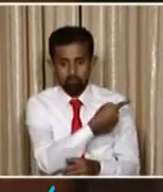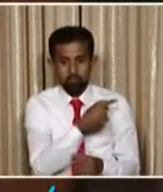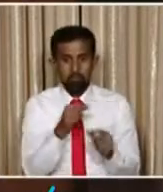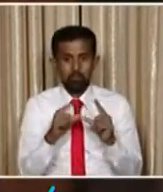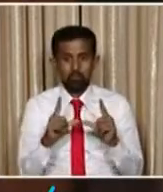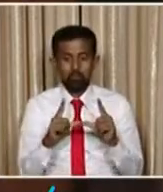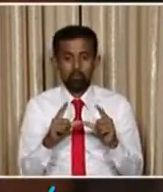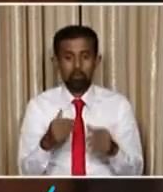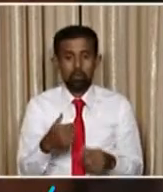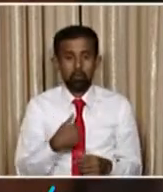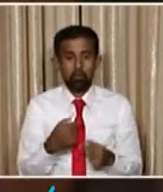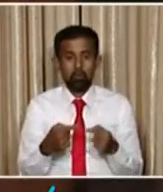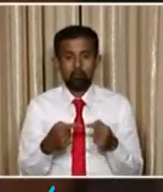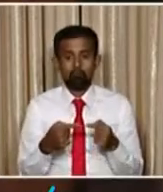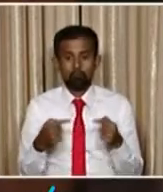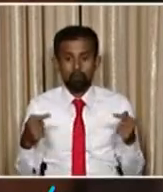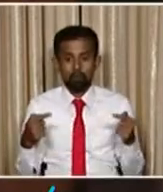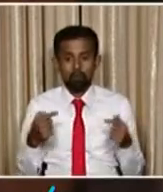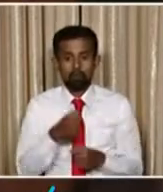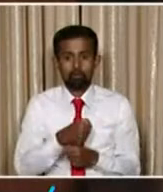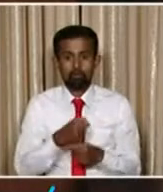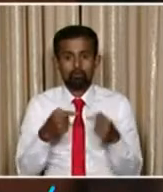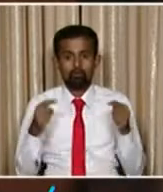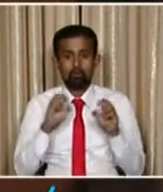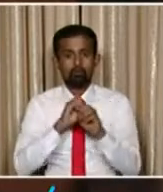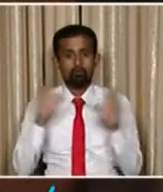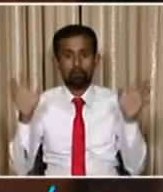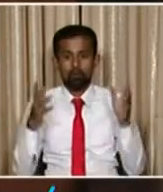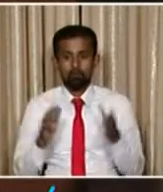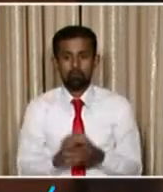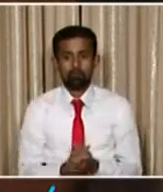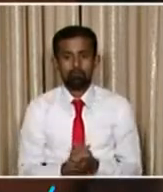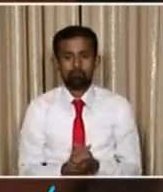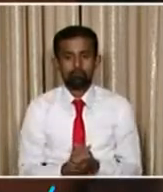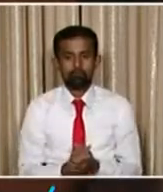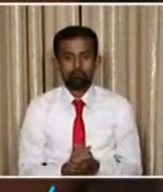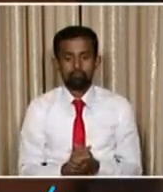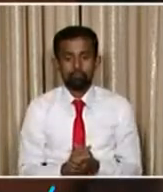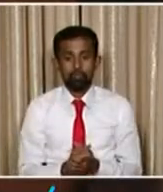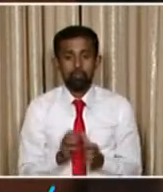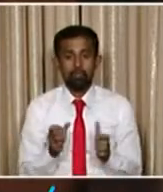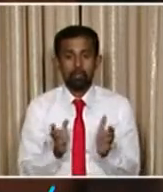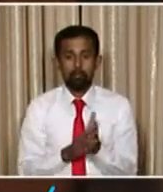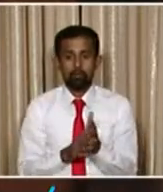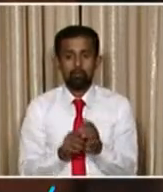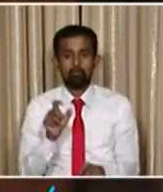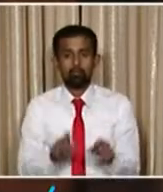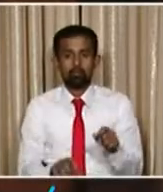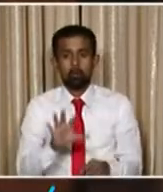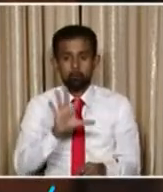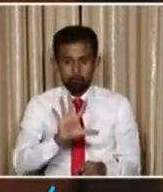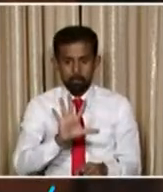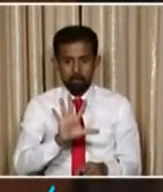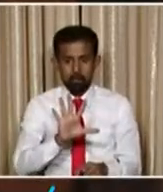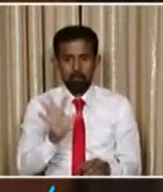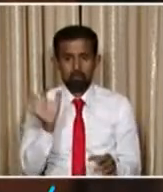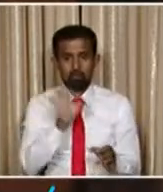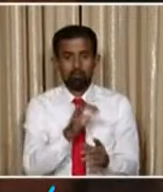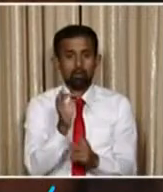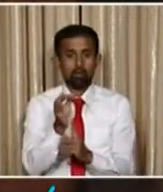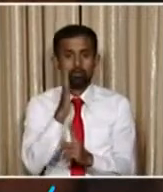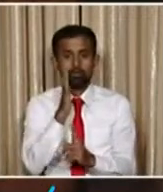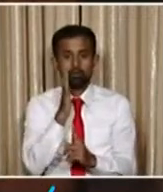එකෙන් මට විරුද්ධ මෙහෙම ආණ්ඩුවට විරුද්ධ ප්‍රකාශයක් කරලා තියෙනවා. එතකොට මේ කමිටුවේ ඉන්නේ 5 දෙනා. ඒ 5 දෙනා පත් කරන්නේ